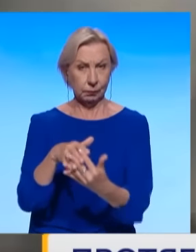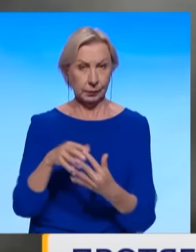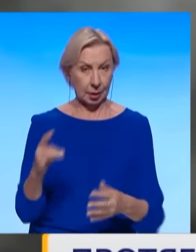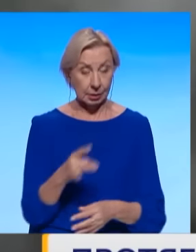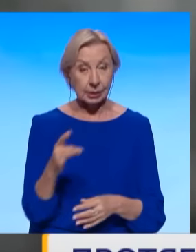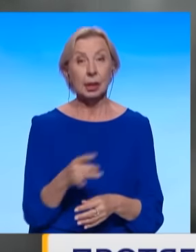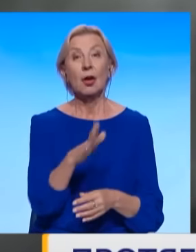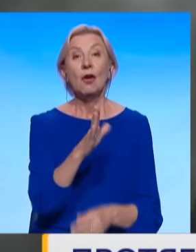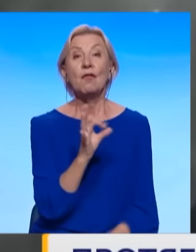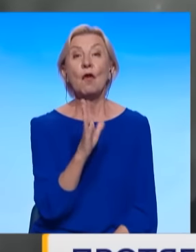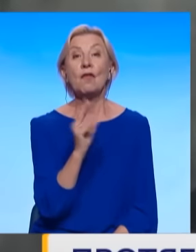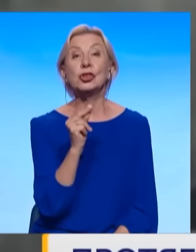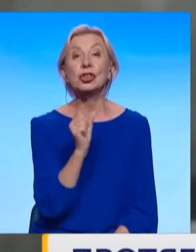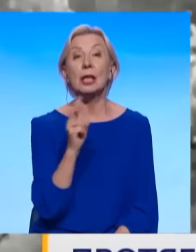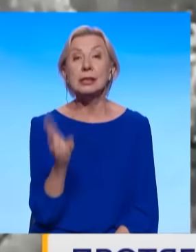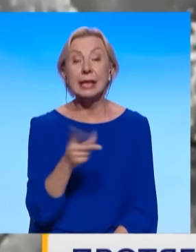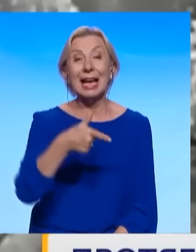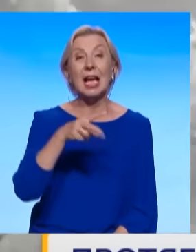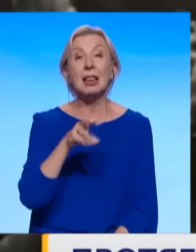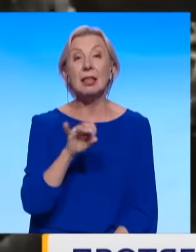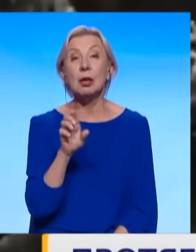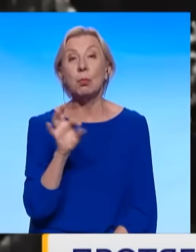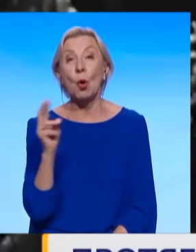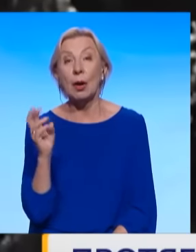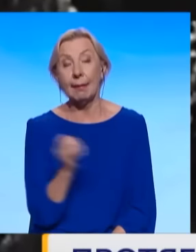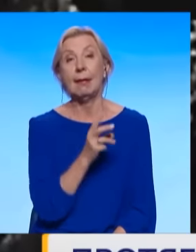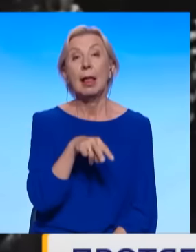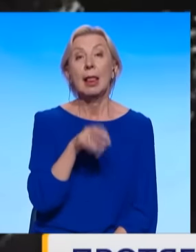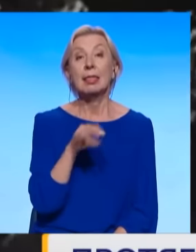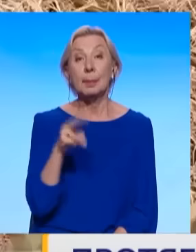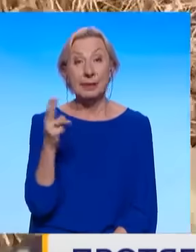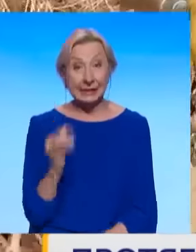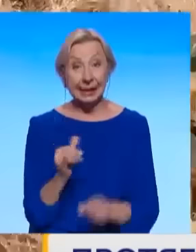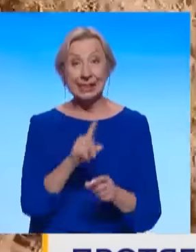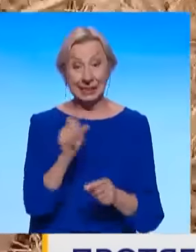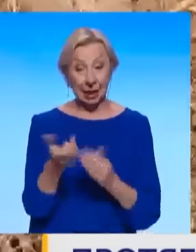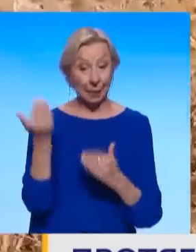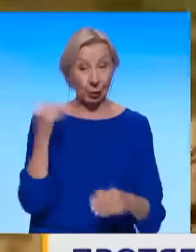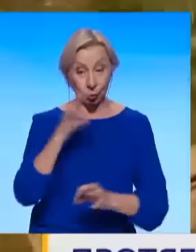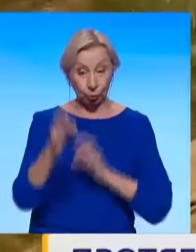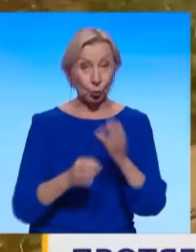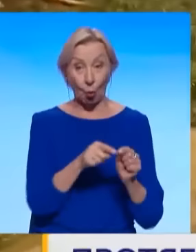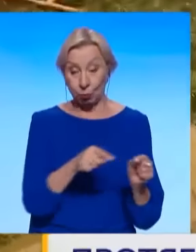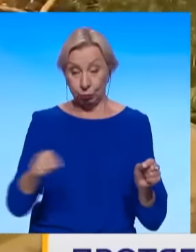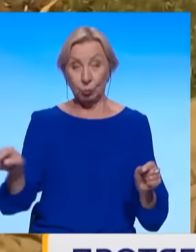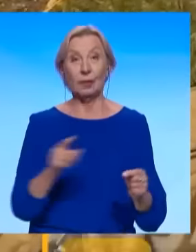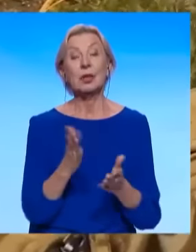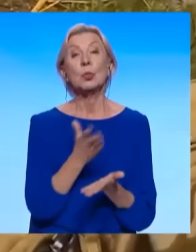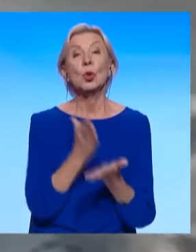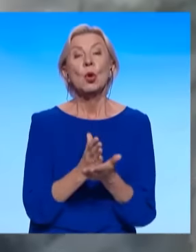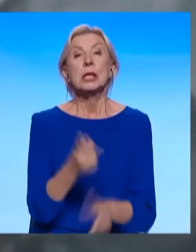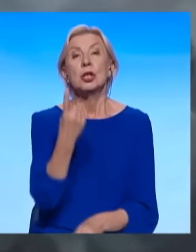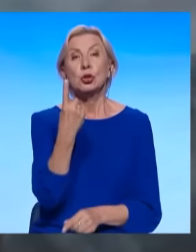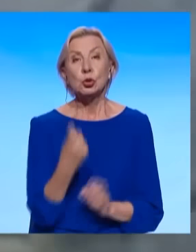пунктів Вовчанськ глибоке і липці загалом за минулу добу вздовж усієї лінії фронту відбулося